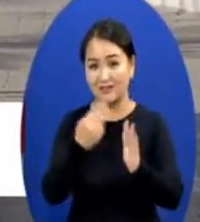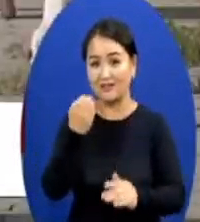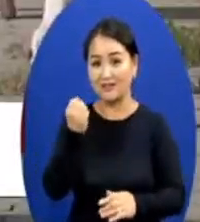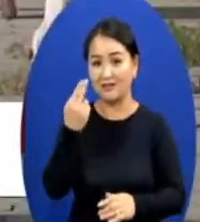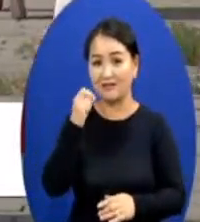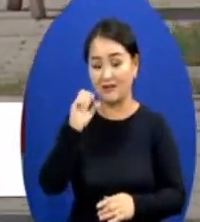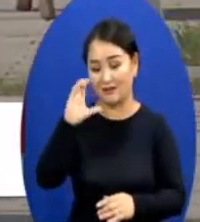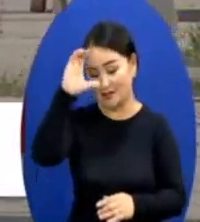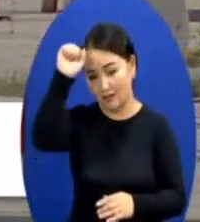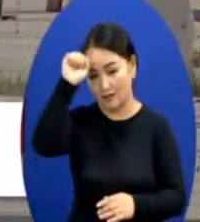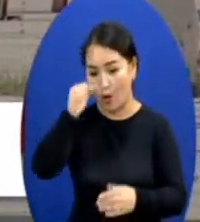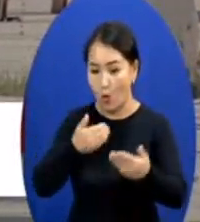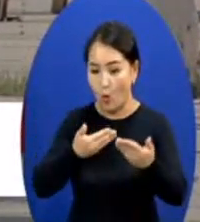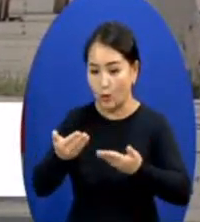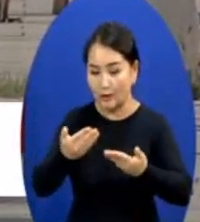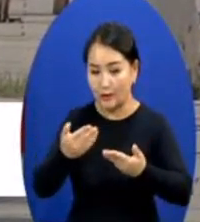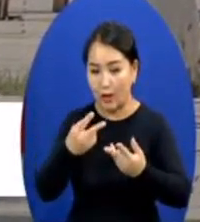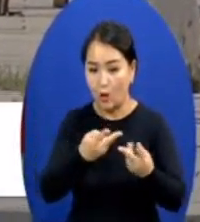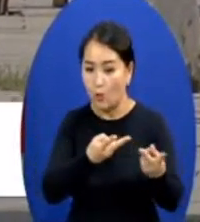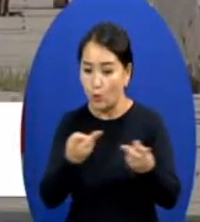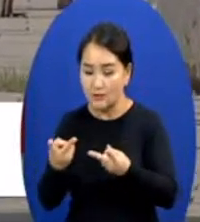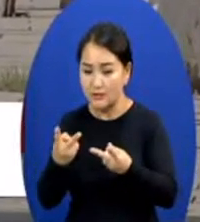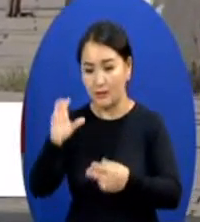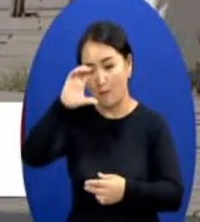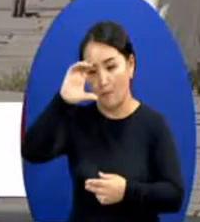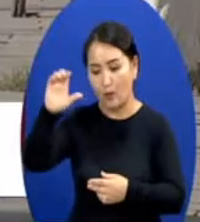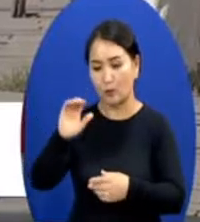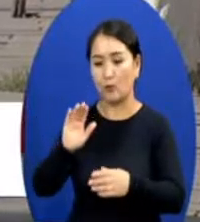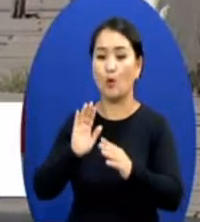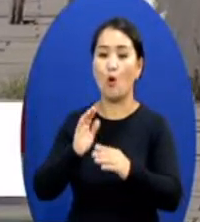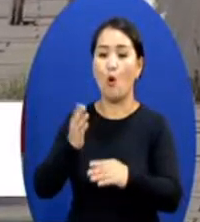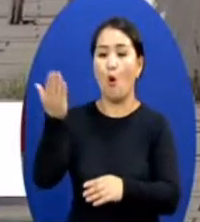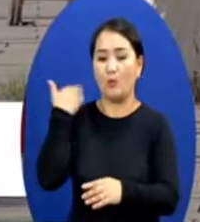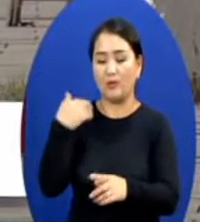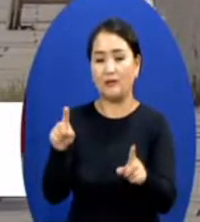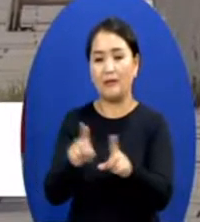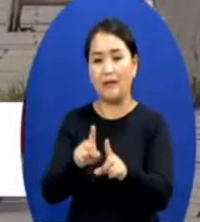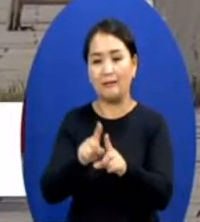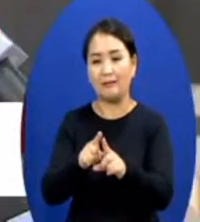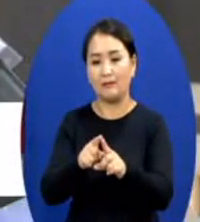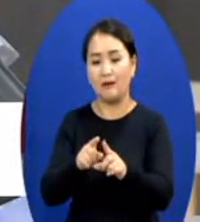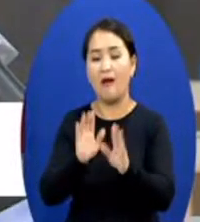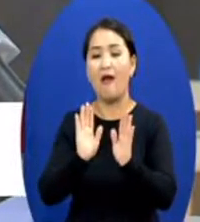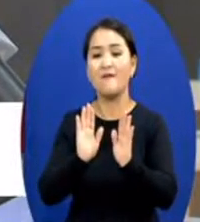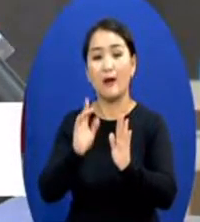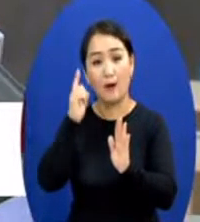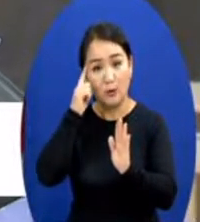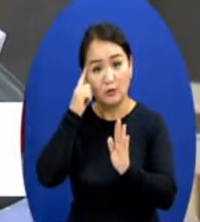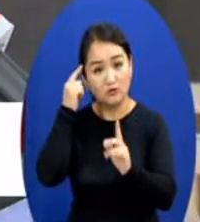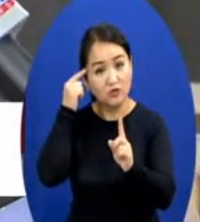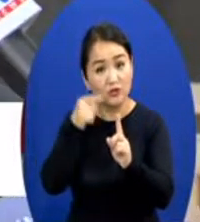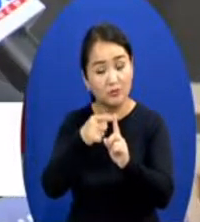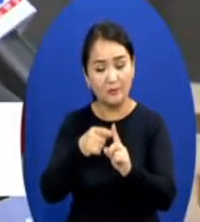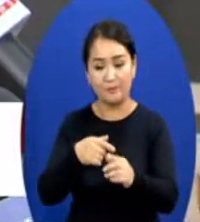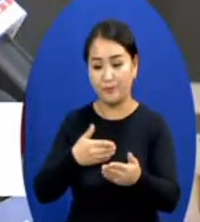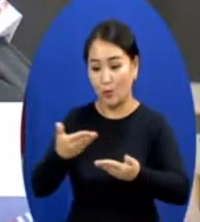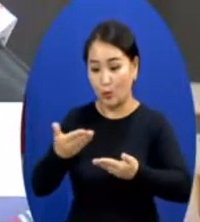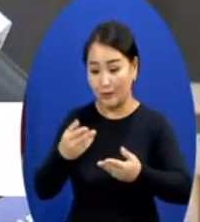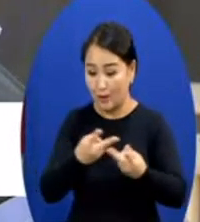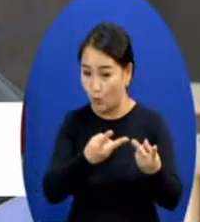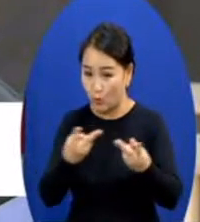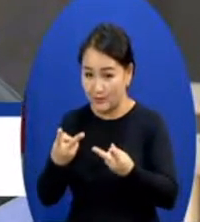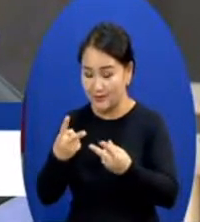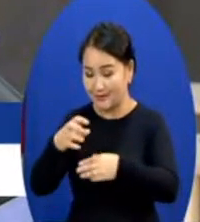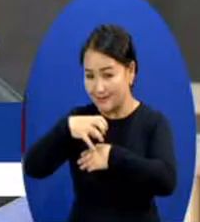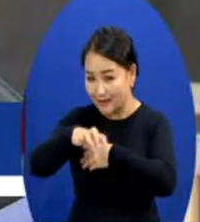хэлж байгаагаар худалдаа үйлчилгээний байгууллагуудын үйл ажиллагааг өмнөх шиг сэргээхийг зорж байгаа юм байна. Худалдаа үйлчилгээний салбар бол